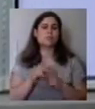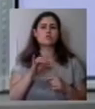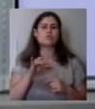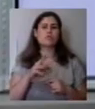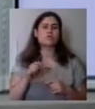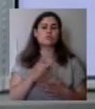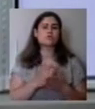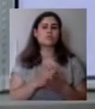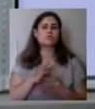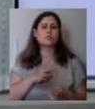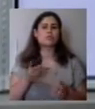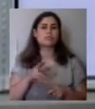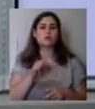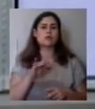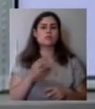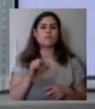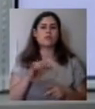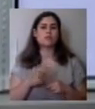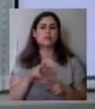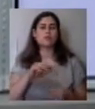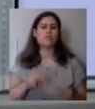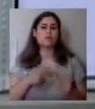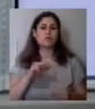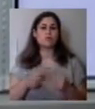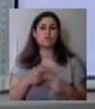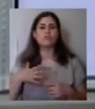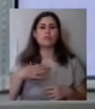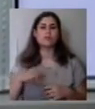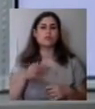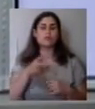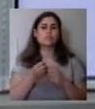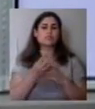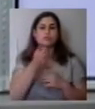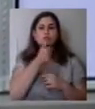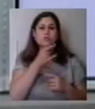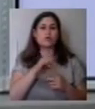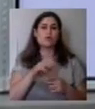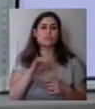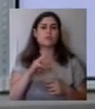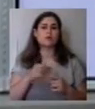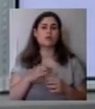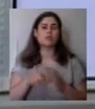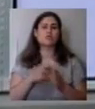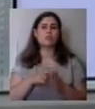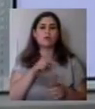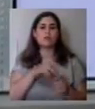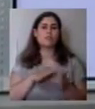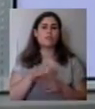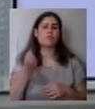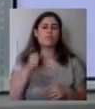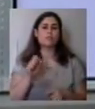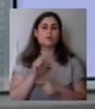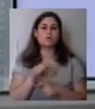залишився служити у лавах Нацгвардії за контрактом. Загинув у 2014-му під Успенкою на Донеччині під час виконання бойового